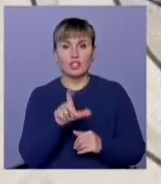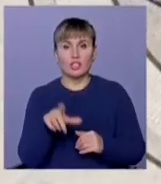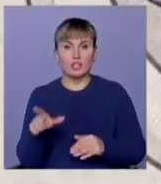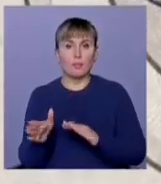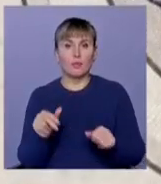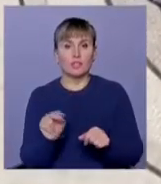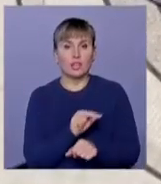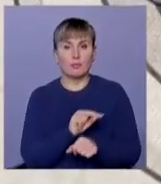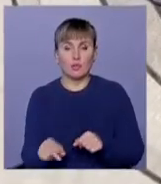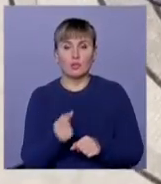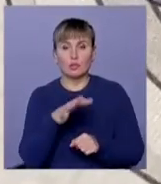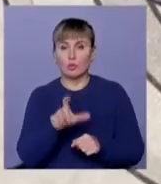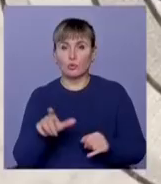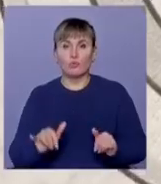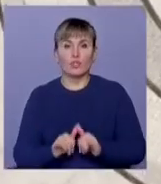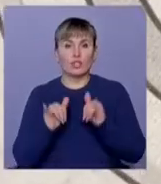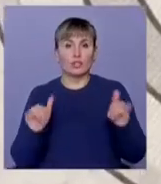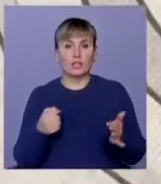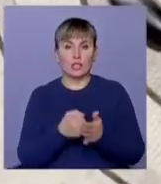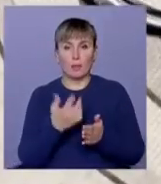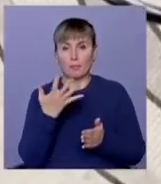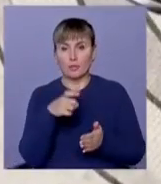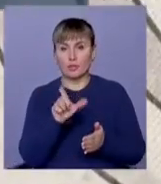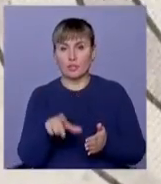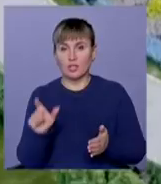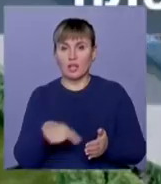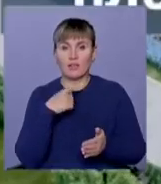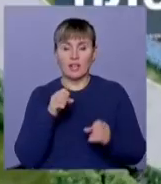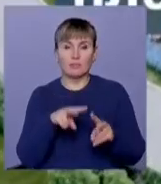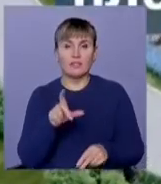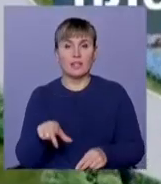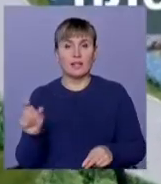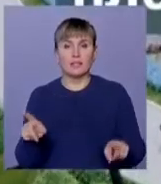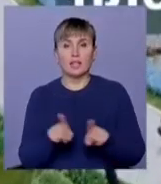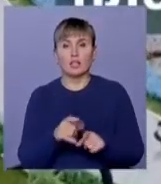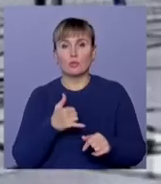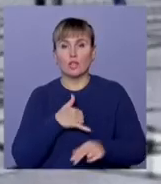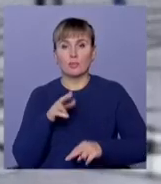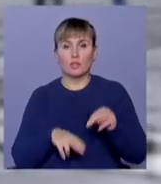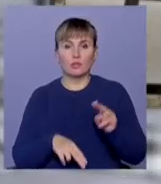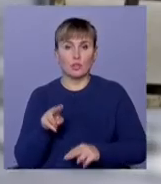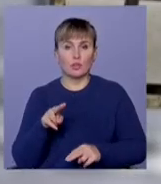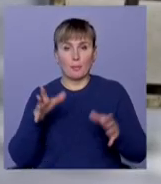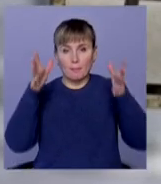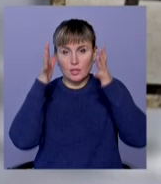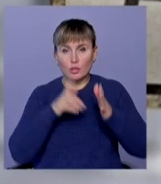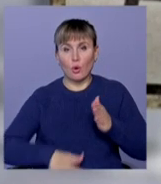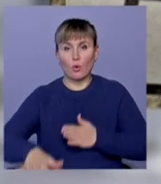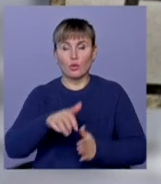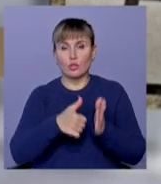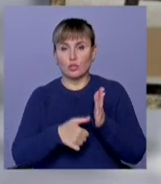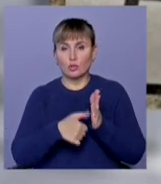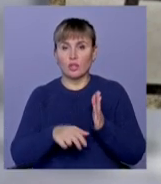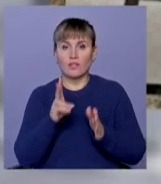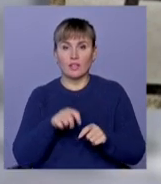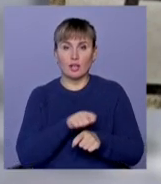После ремонта число паломников увеличится до 500 тысяч, прогнозируют специалисты. Также у нас построят мечеть площадью около 600 квадратных